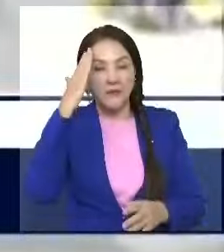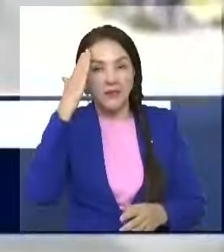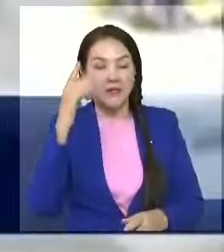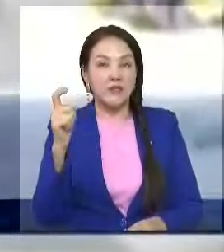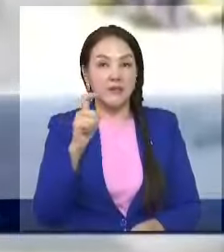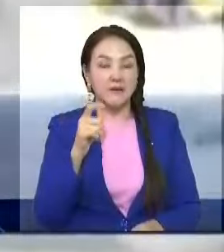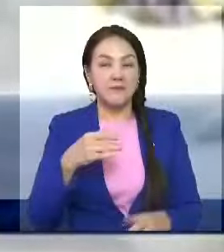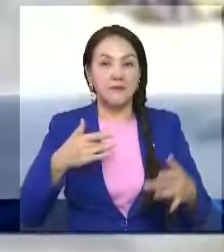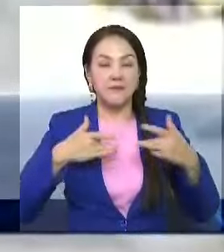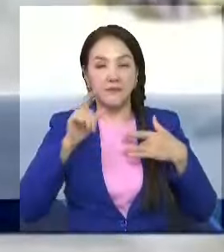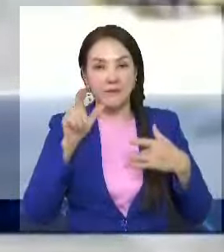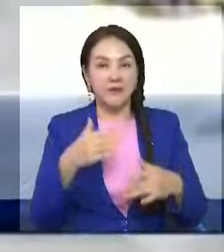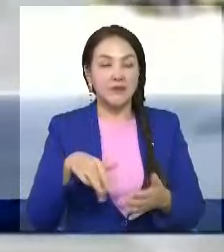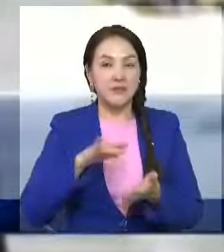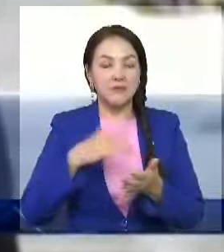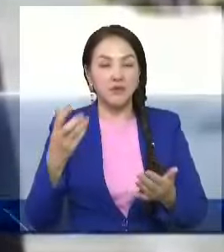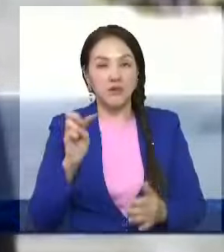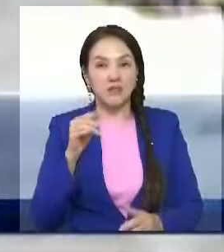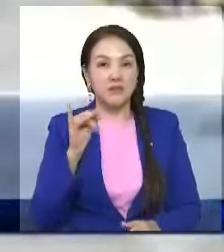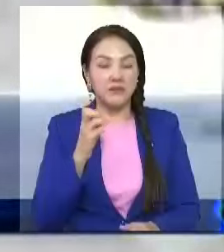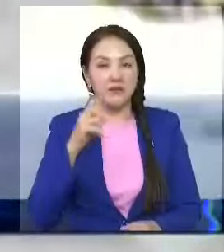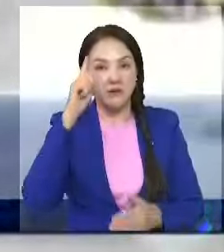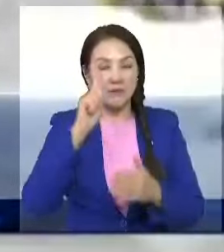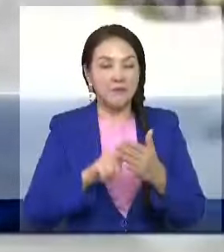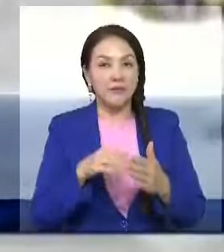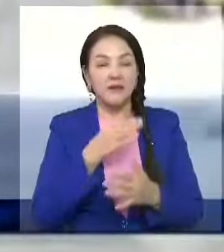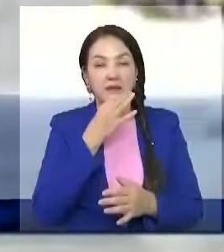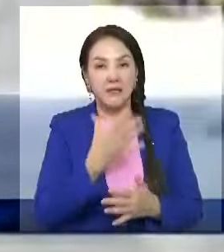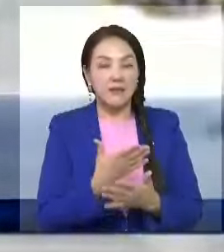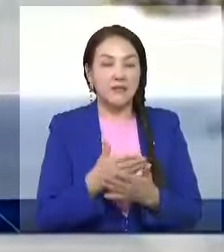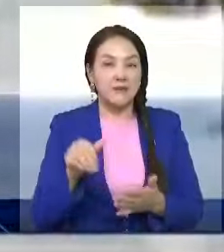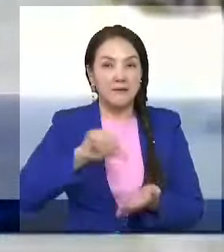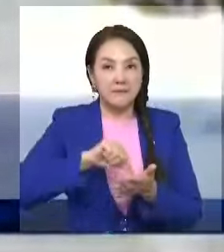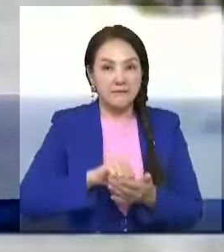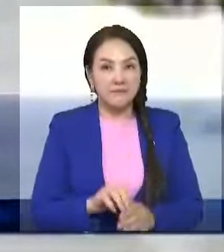хабдинских артистов жителям города Соль-Илецк. Уверен, что многим зрителям понравилось выступление.